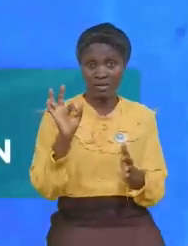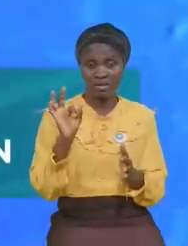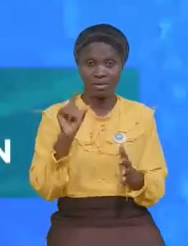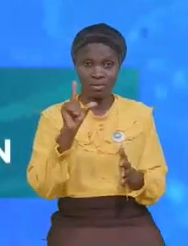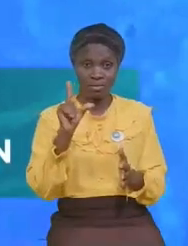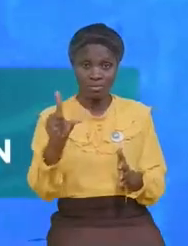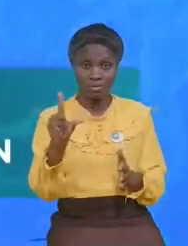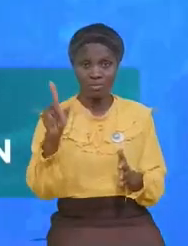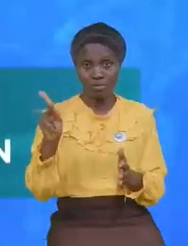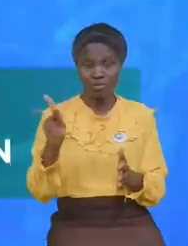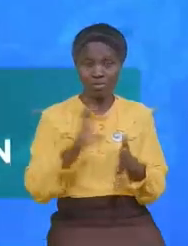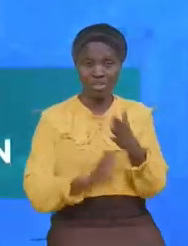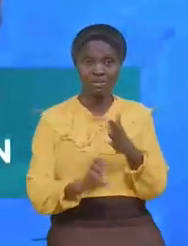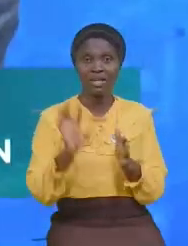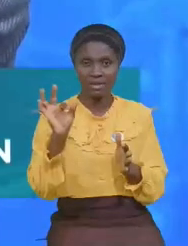19.